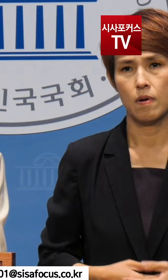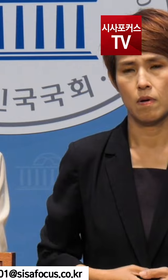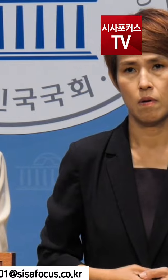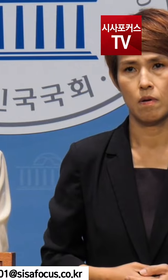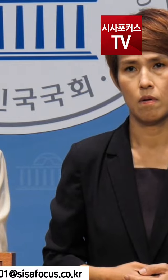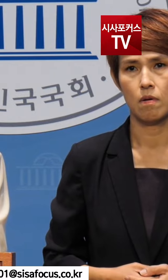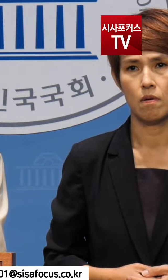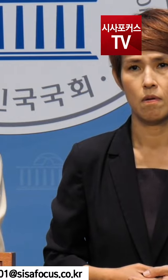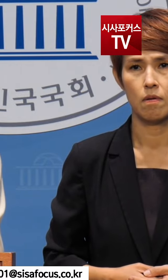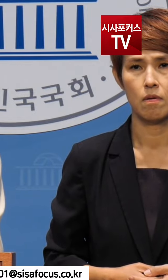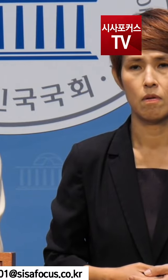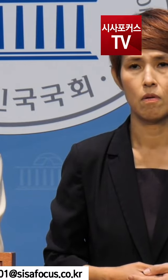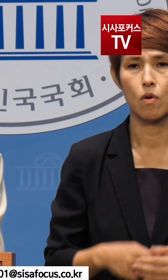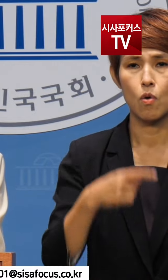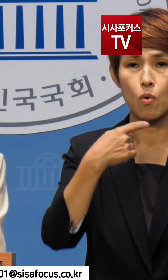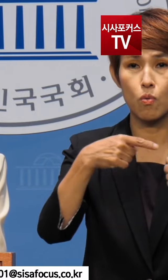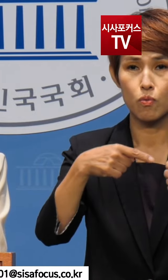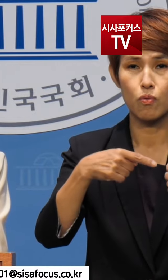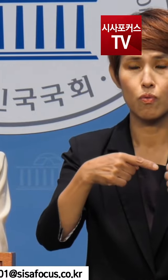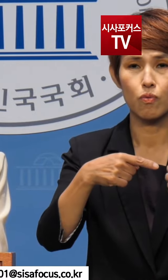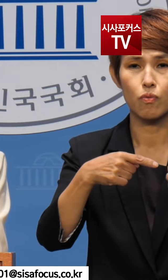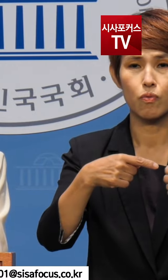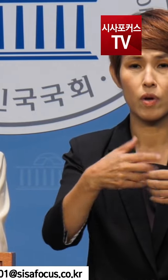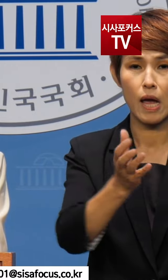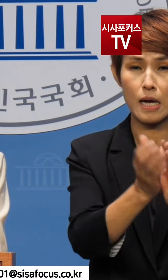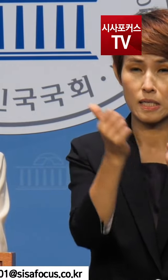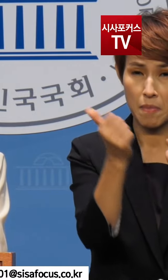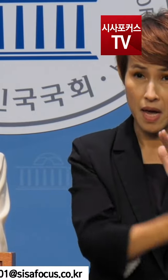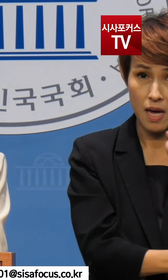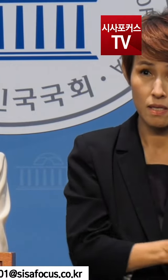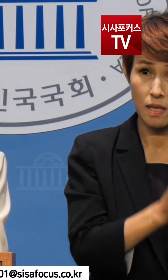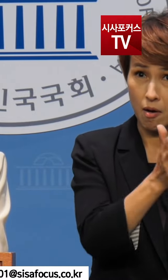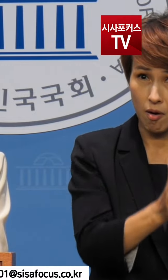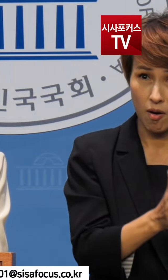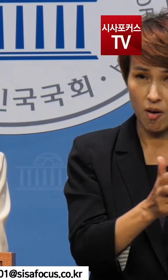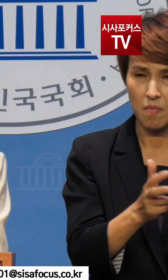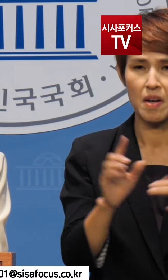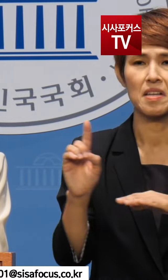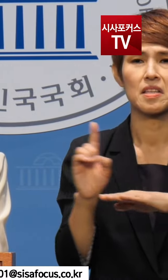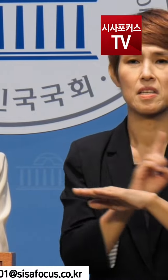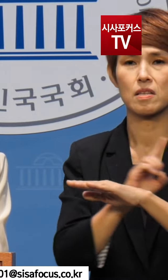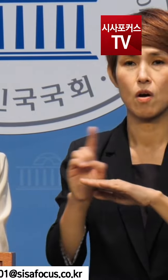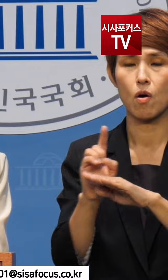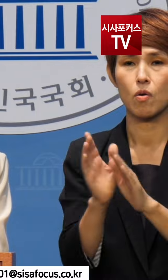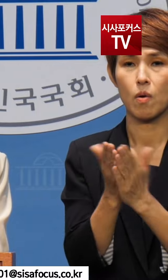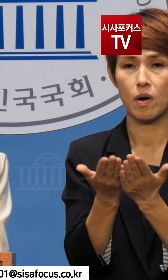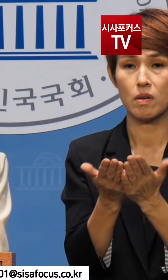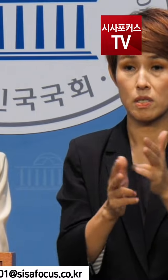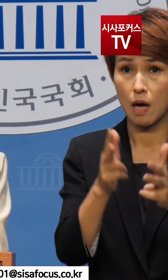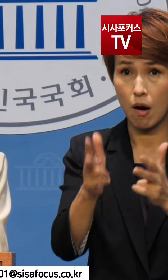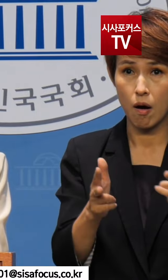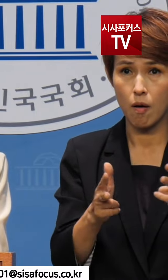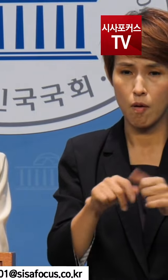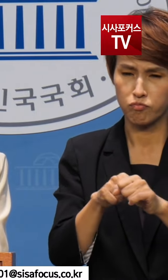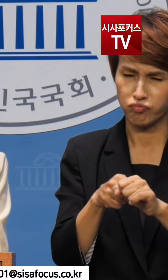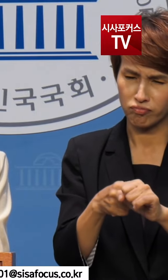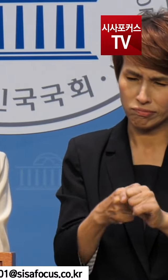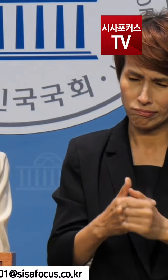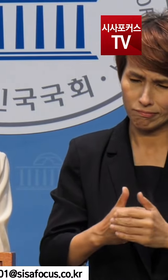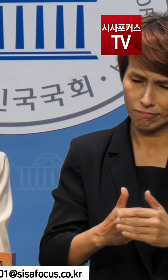과거에 실패한 교육계 4대강 사업으로 불리는 디지털 교과서 사업을 무리하고 급하게 끌고 가는